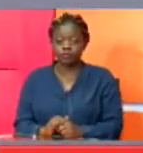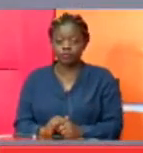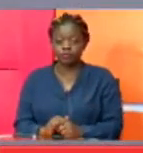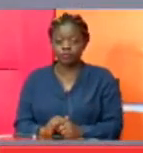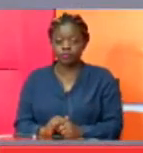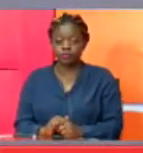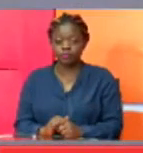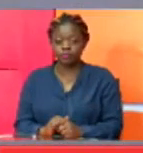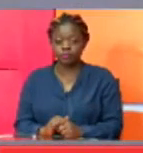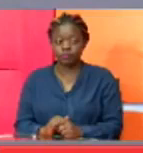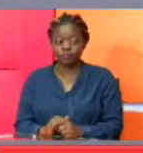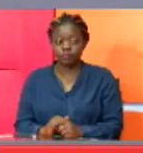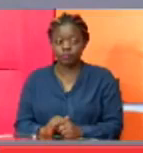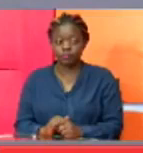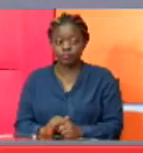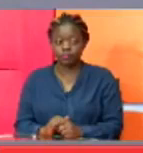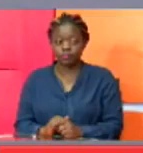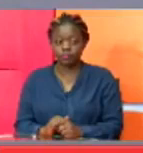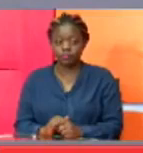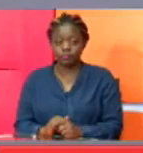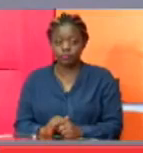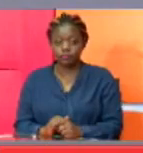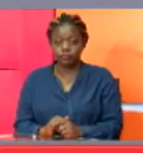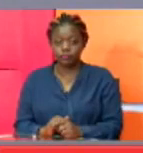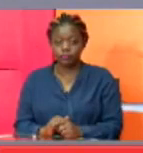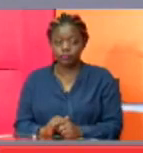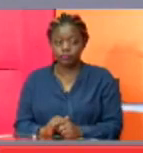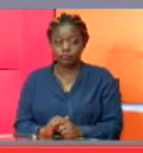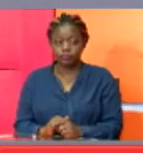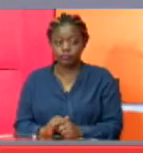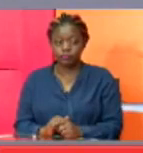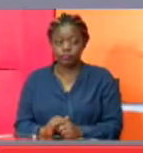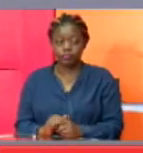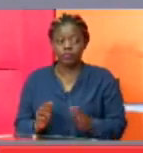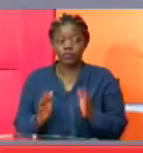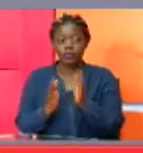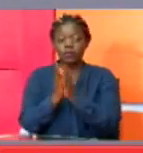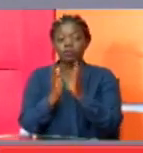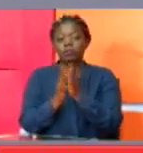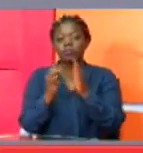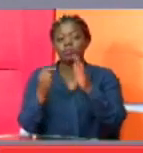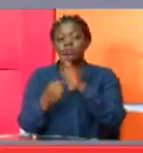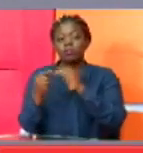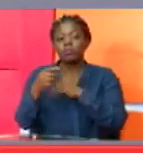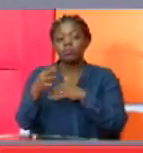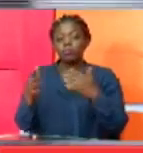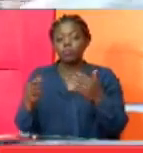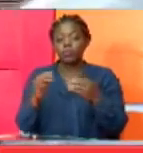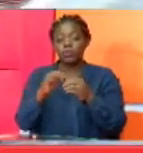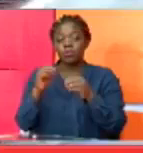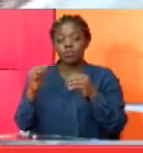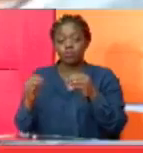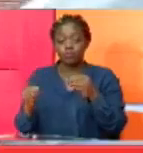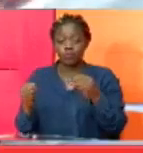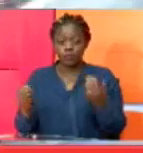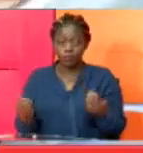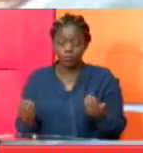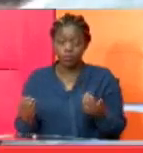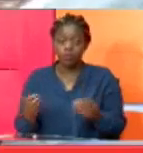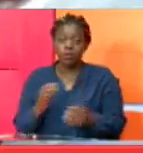Nyina w'omwana Brenda Kwikiriza ne ba Ahmed Wandera banyonyodde ku mbeera y'omwana waabwe nga bagamba aliwo ku bwakatonda.